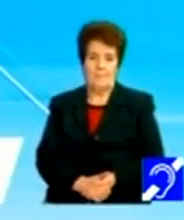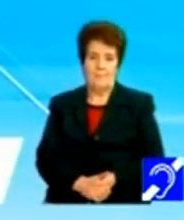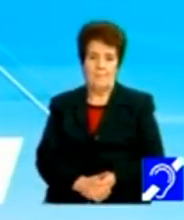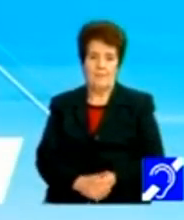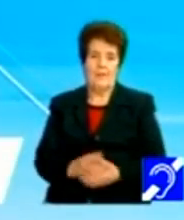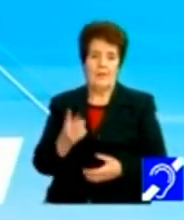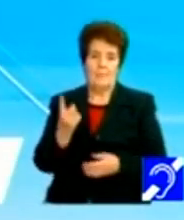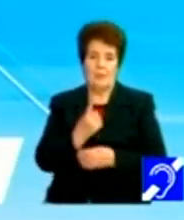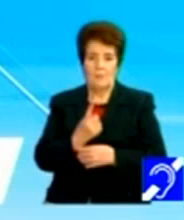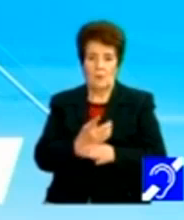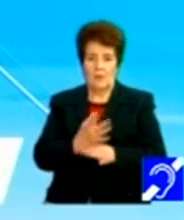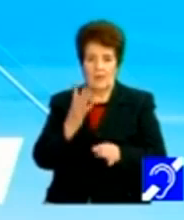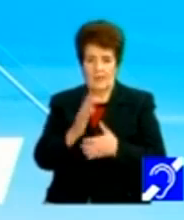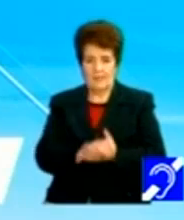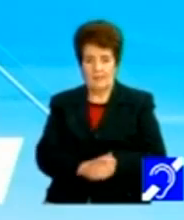Primul rând,